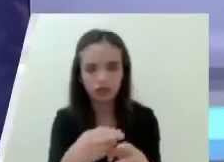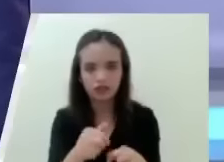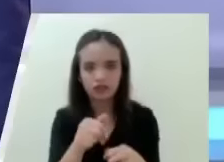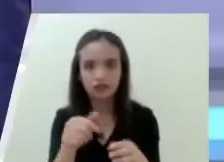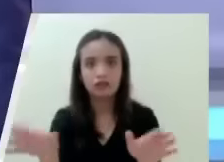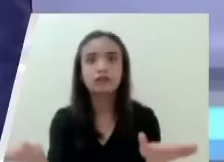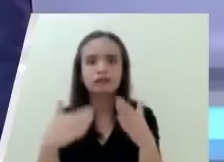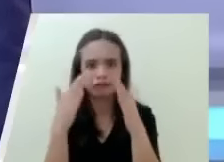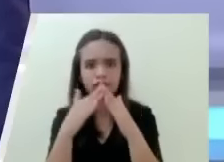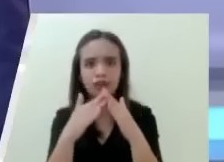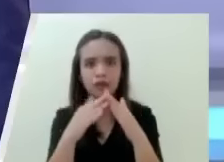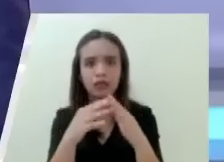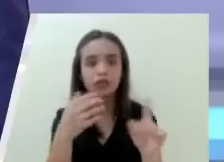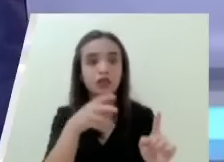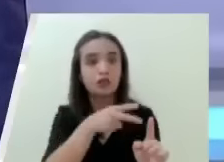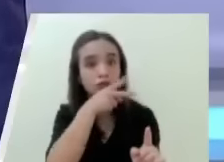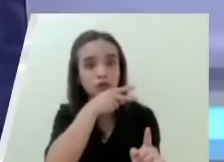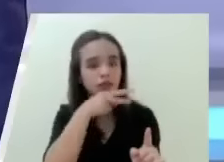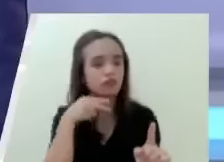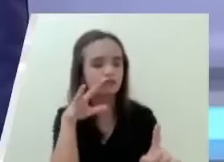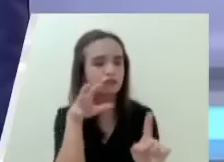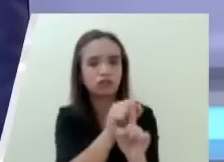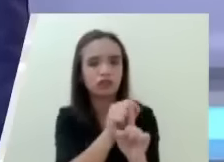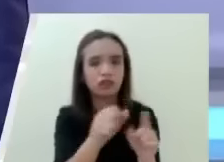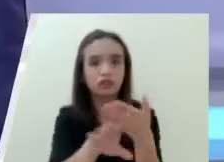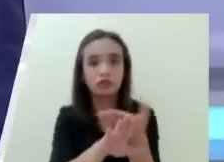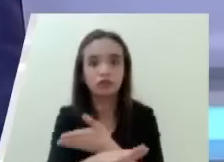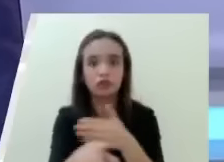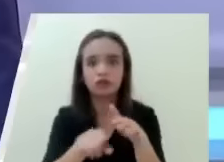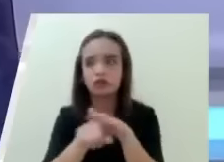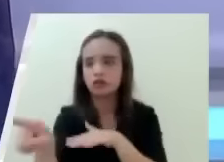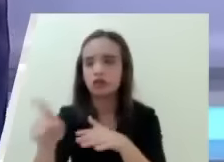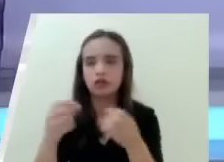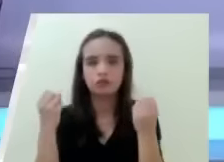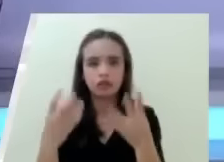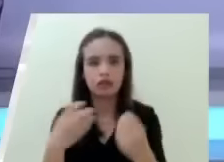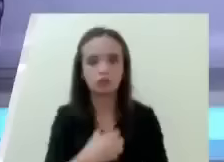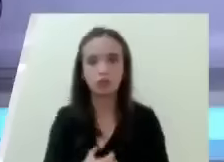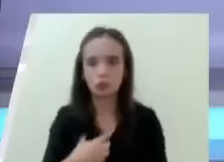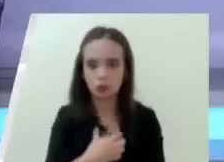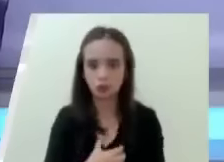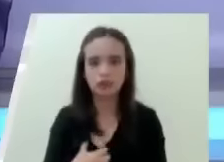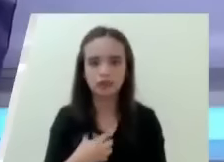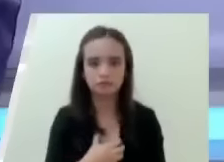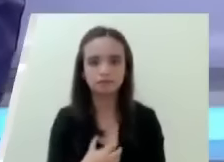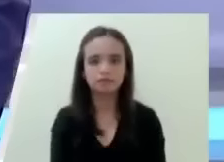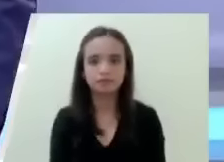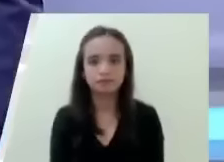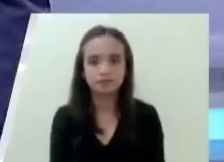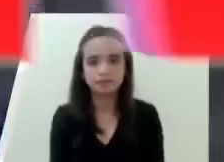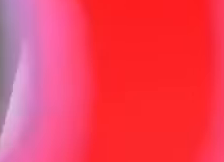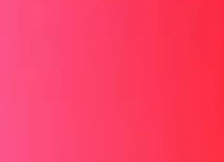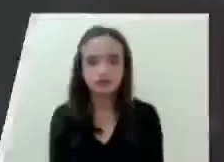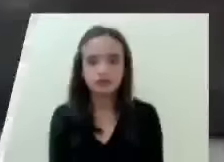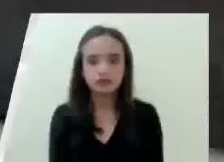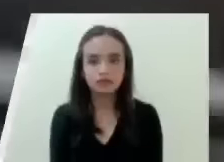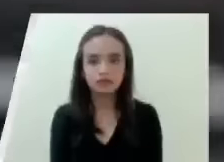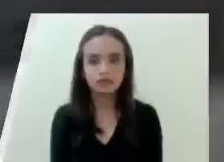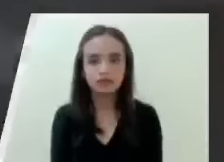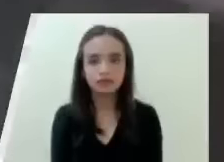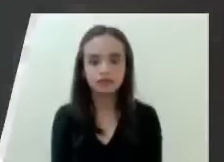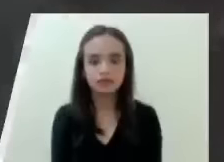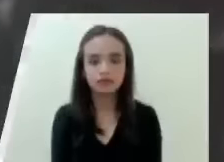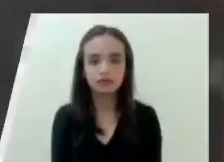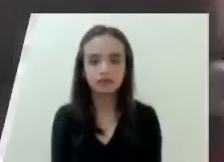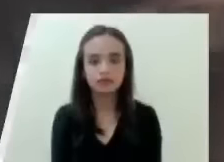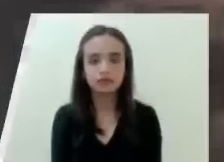ang wanted na suspect matapos daw takasan ng patong-patong na reklamo. Tunghayan sa aking eksklusibong pagtuto.